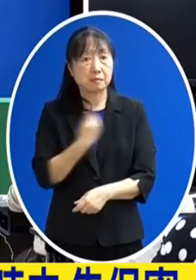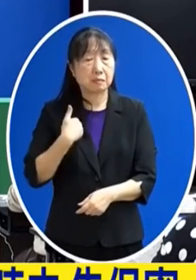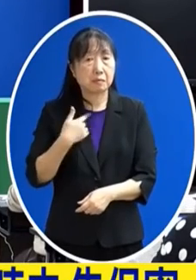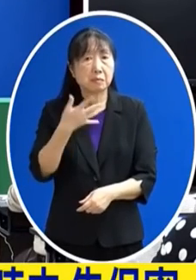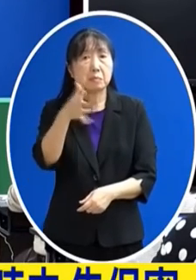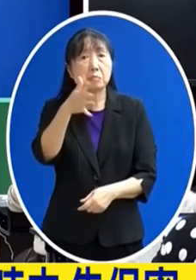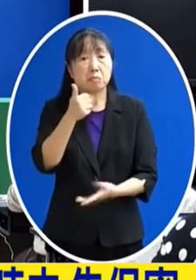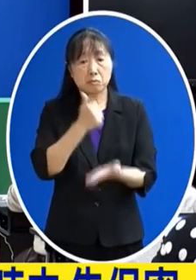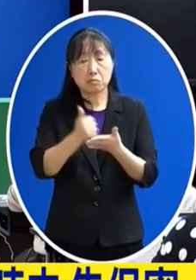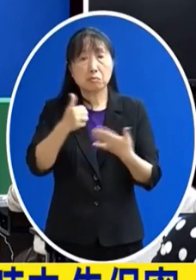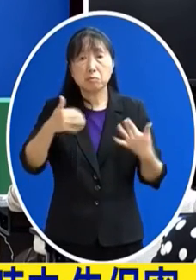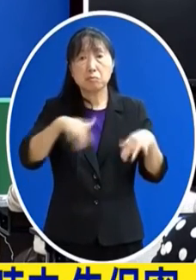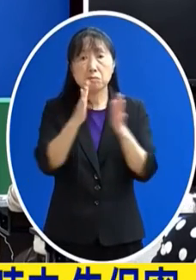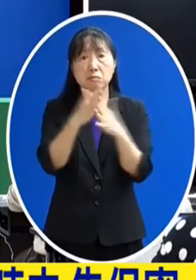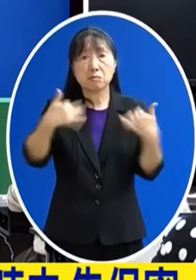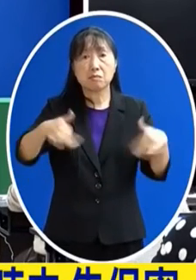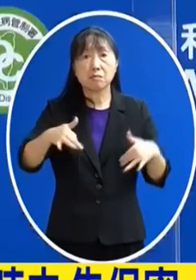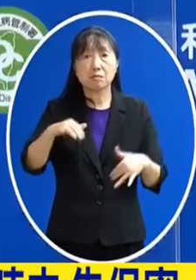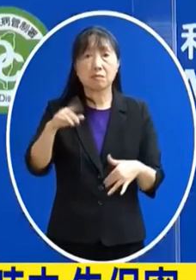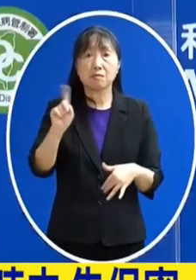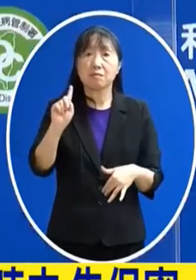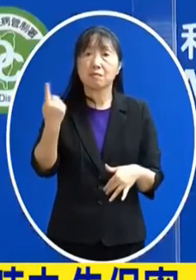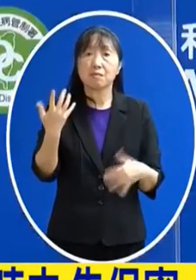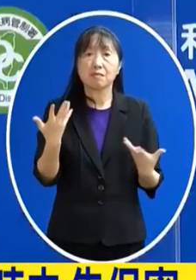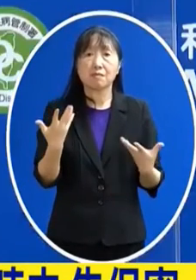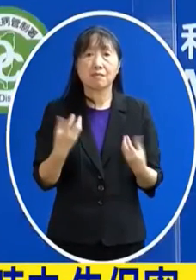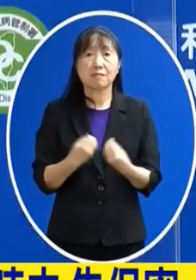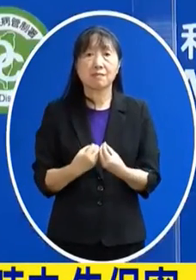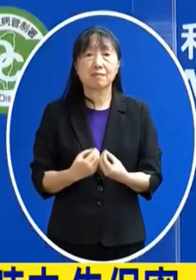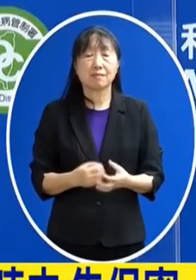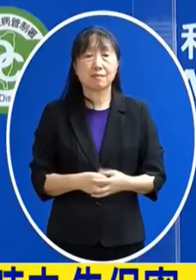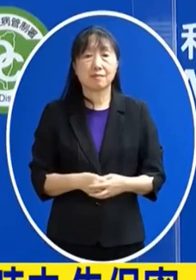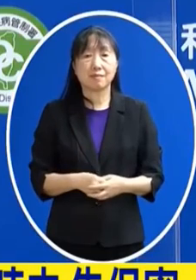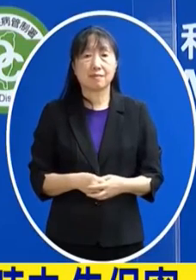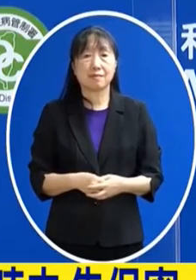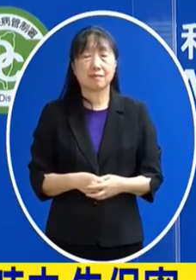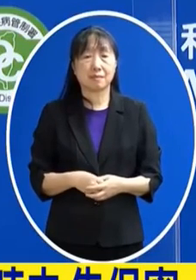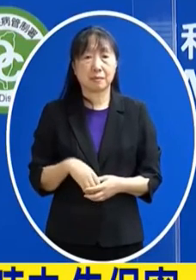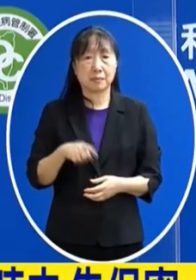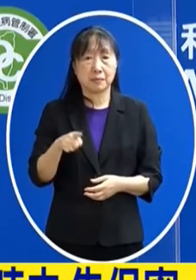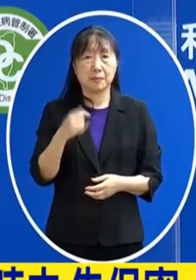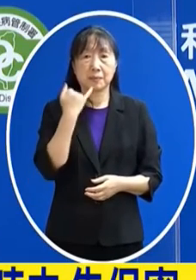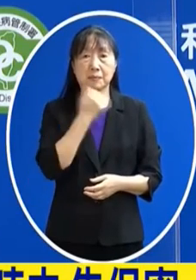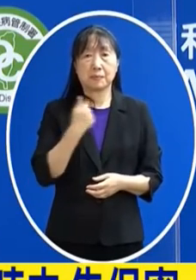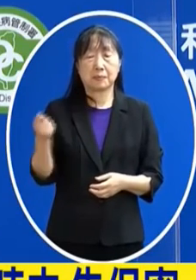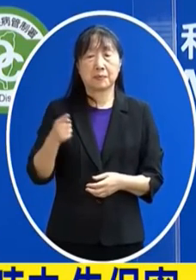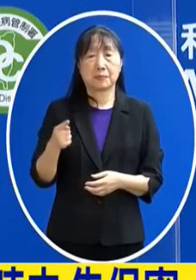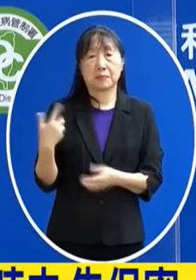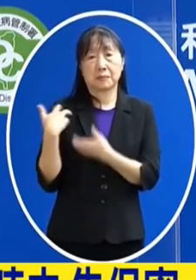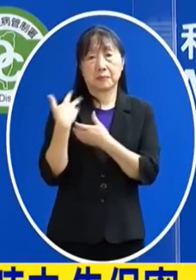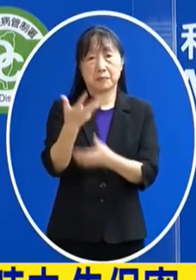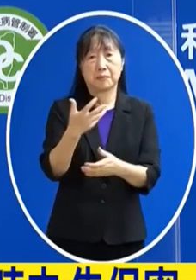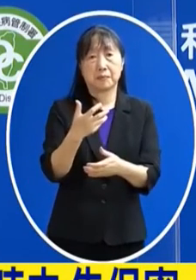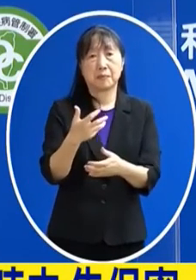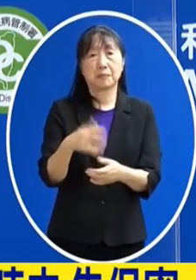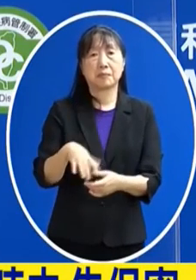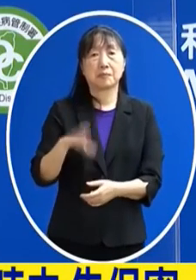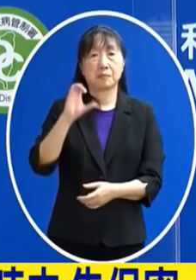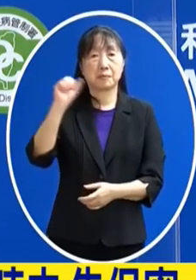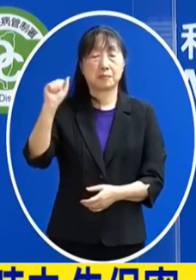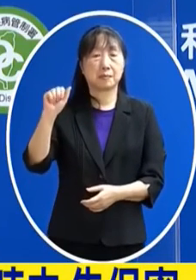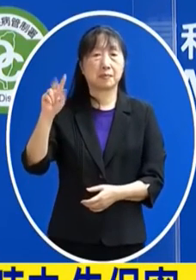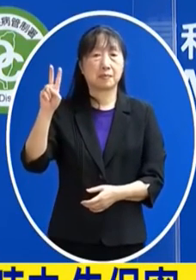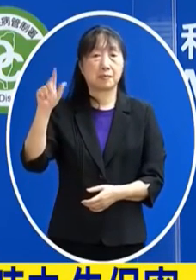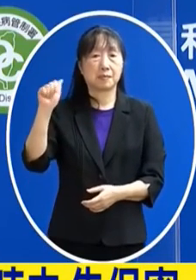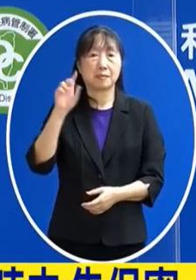哦，可能第一个我觉得了哈，大概就是 UNICEF 哈，他们接了这工作之后，是 COVAX 接了这工作之后，